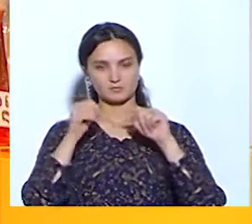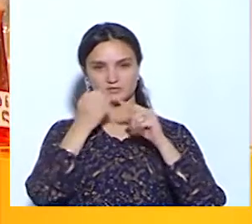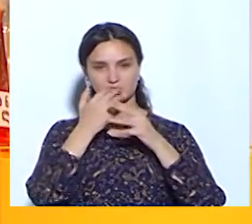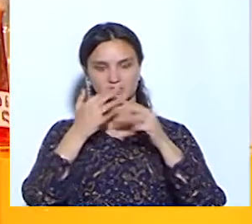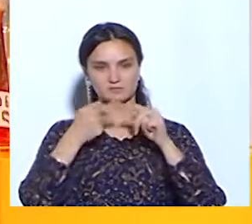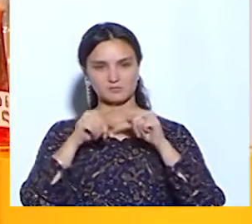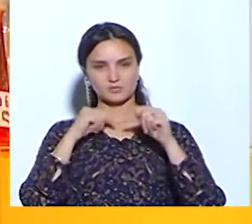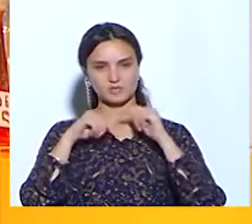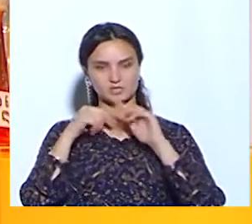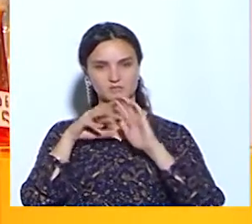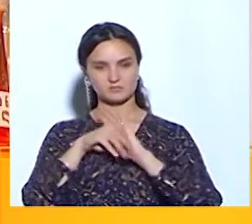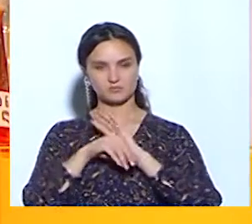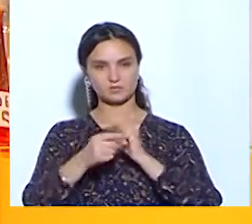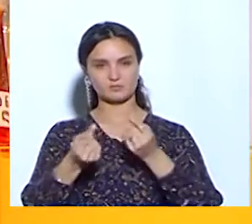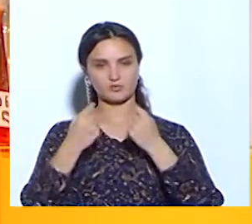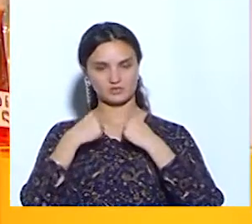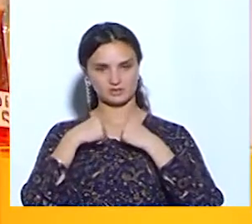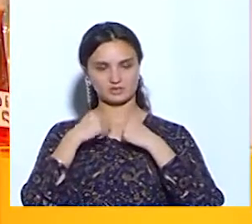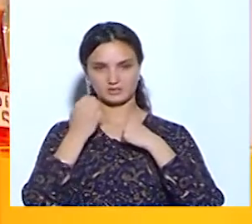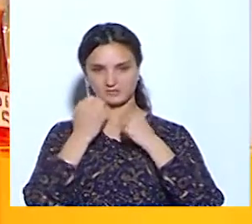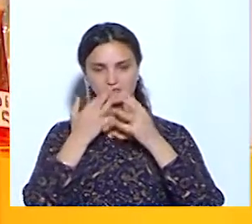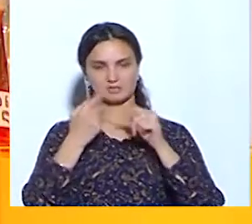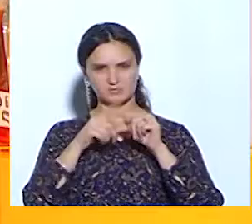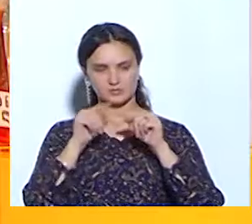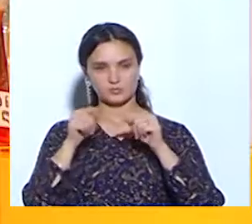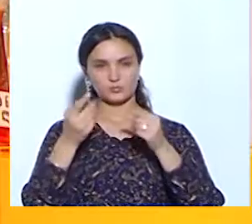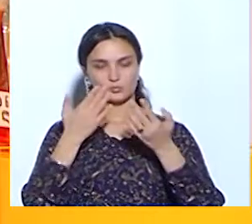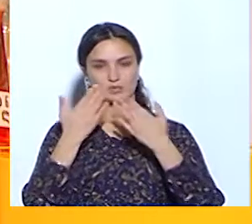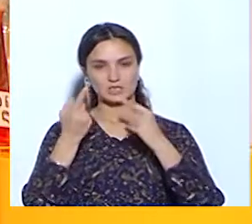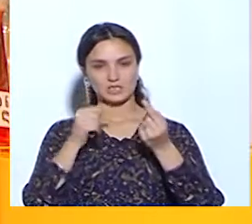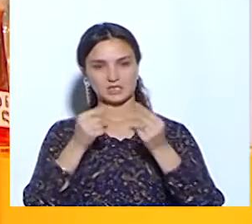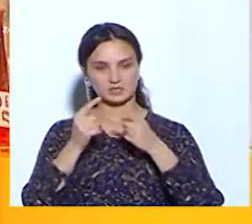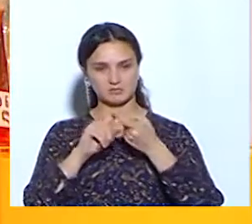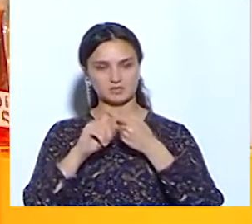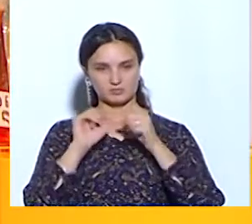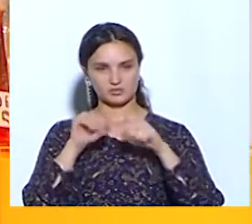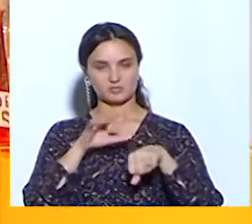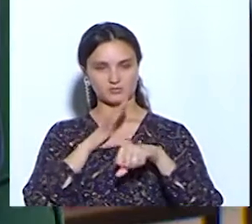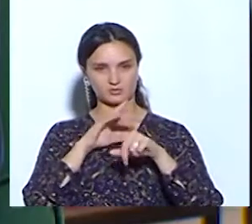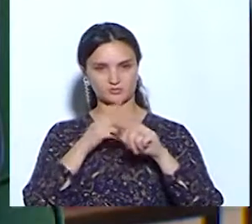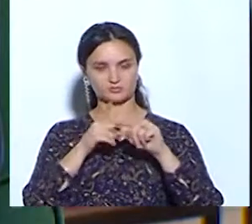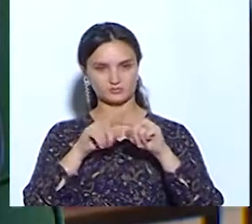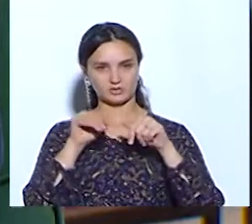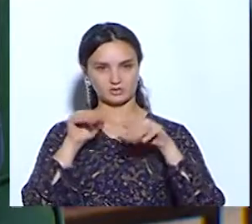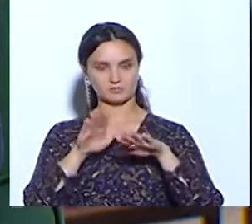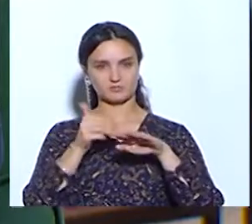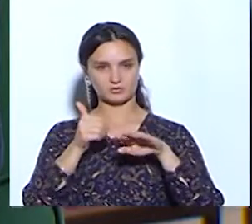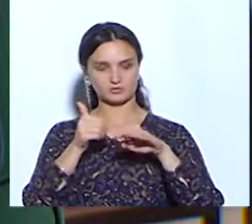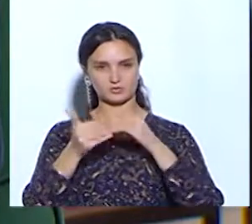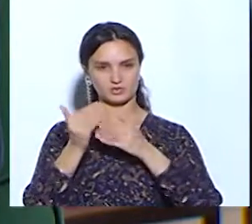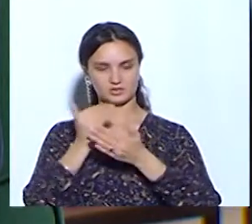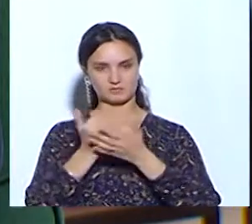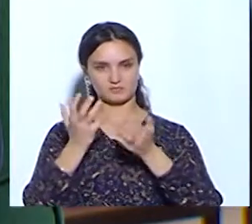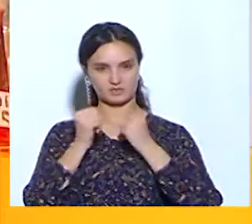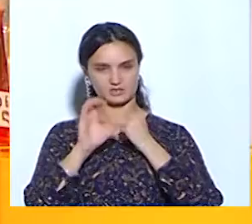ან ორგანიზმში გარედან მოხვედრილი ნივთიერების, მათ შორის მედიკამენტის ურთიერთქმედება შეიძლება იყოს გადამწყვეტი, როგორ შედეგს